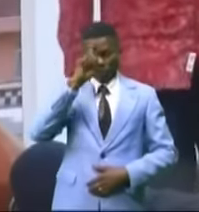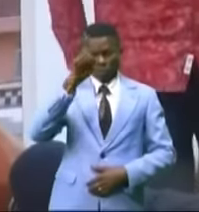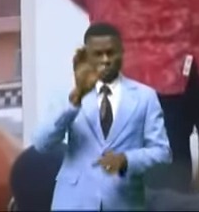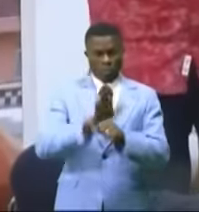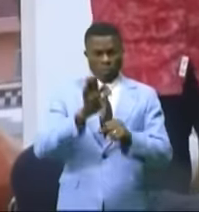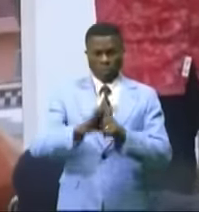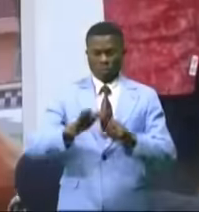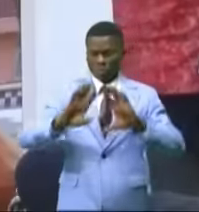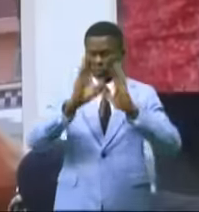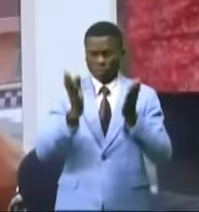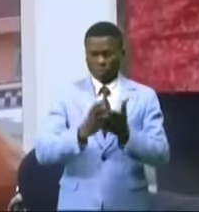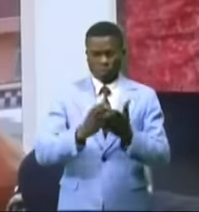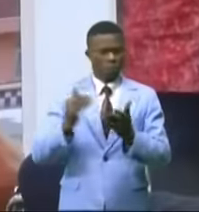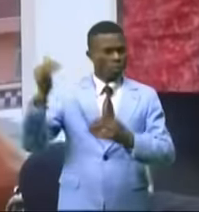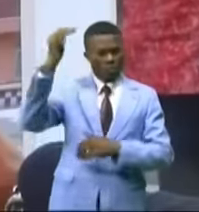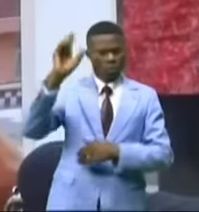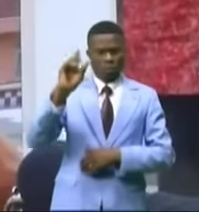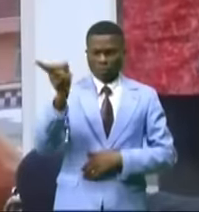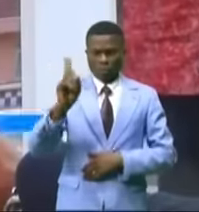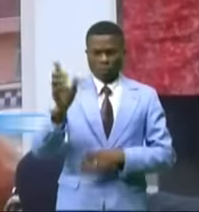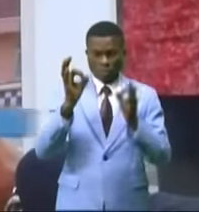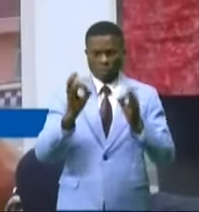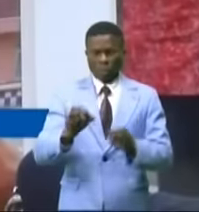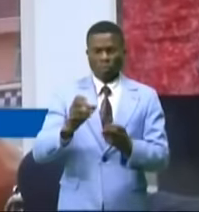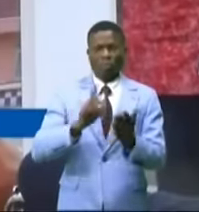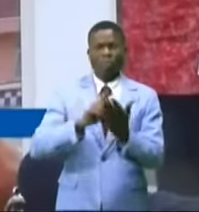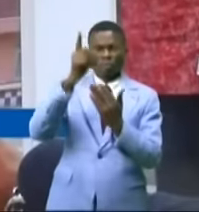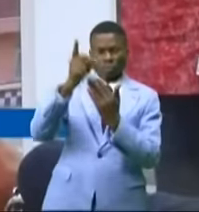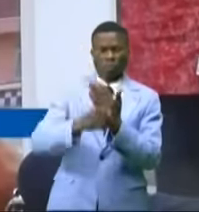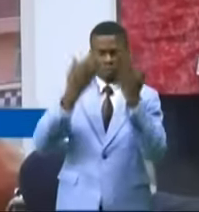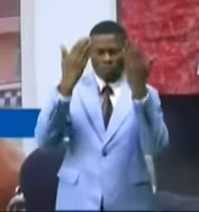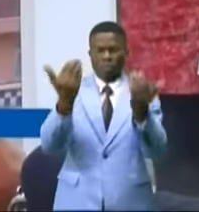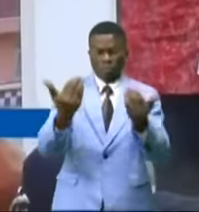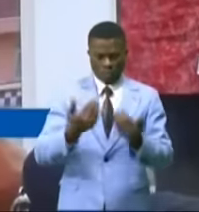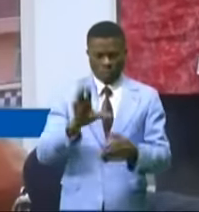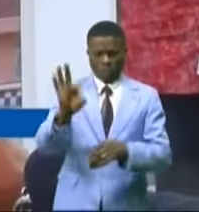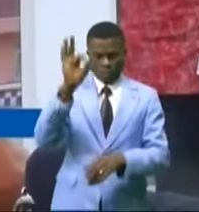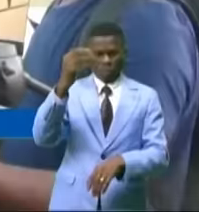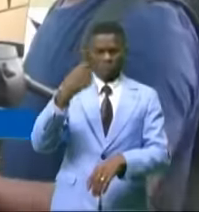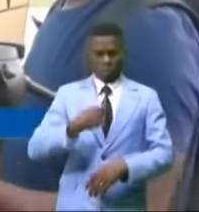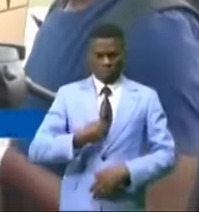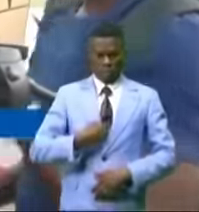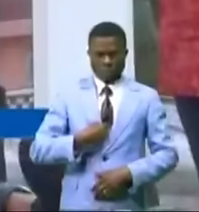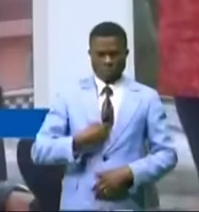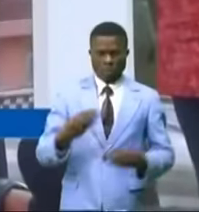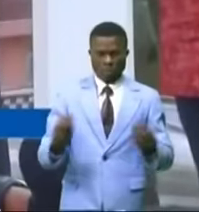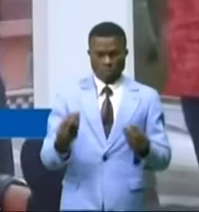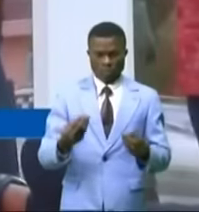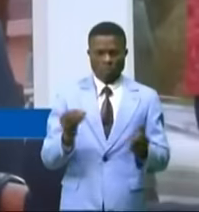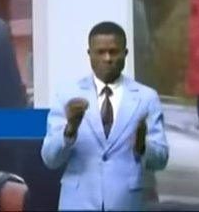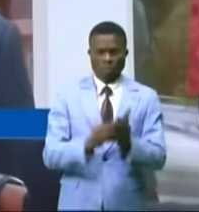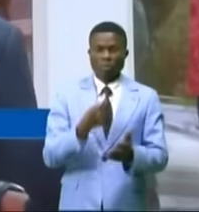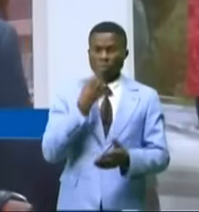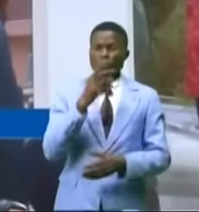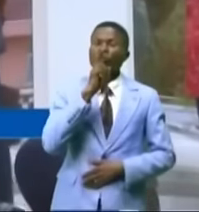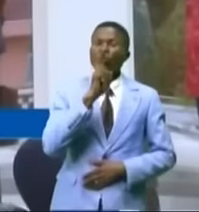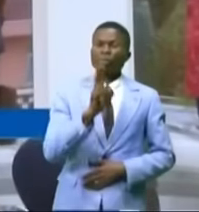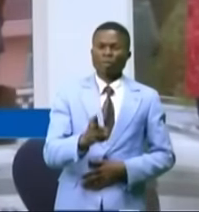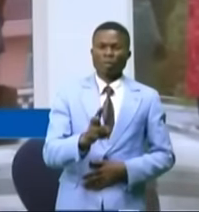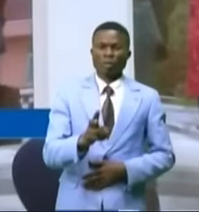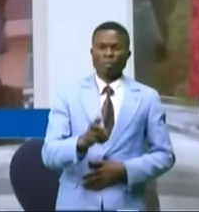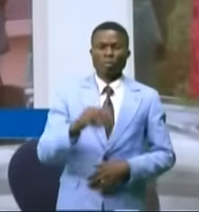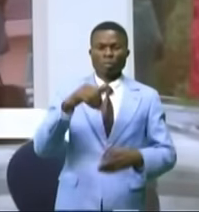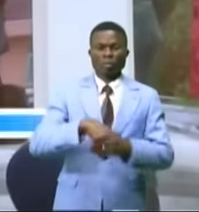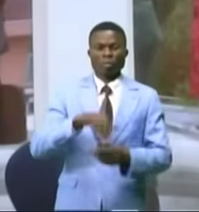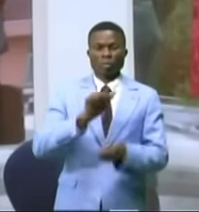que tout le monde, mais c'est un destin. Dieu a voulu que ça se passe ainsi. Je dois vous dire sincèrement que,